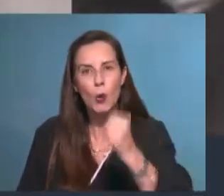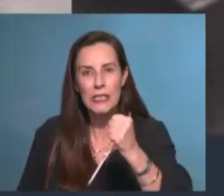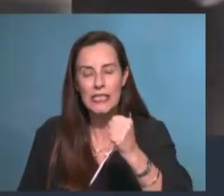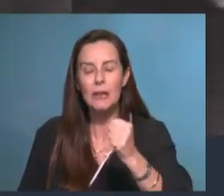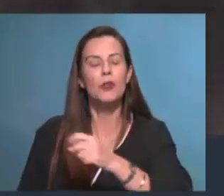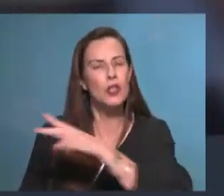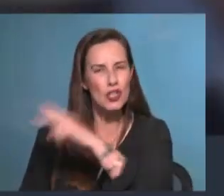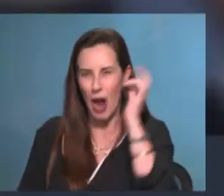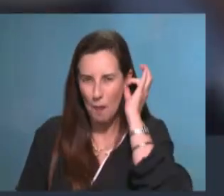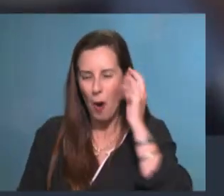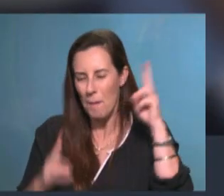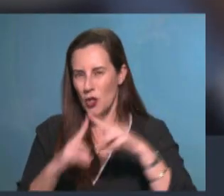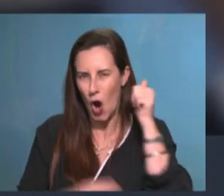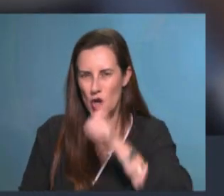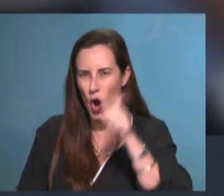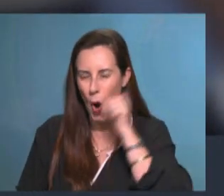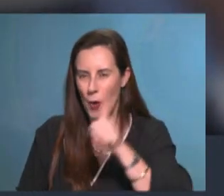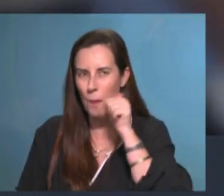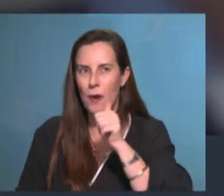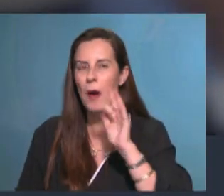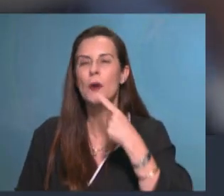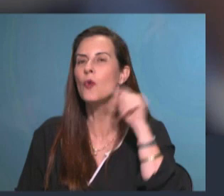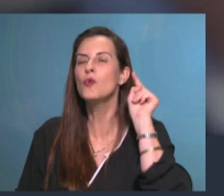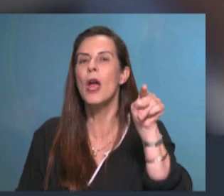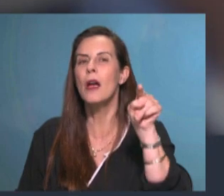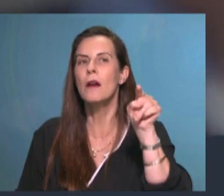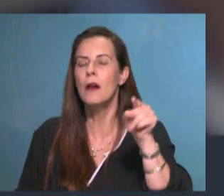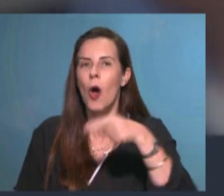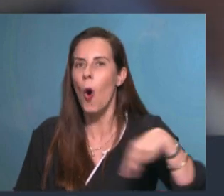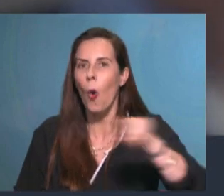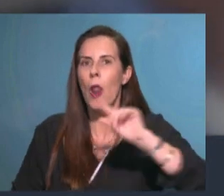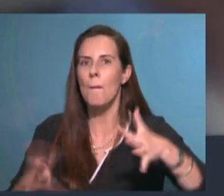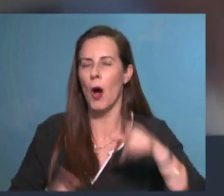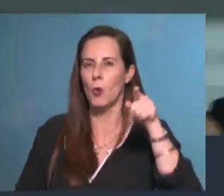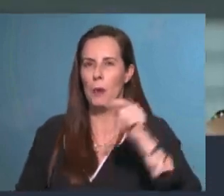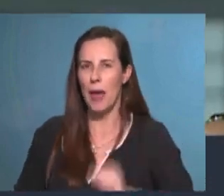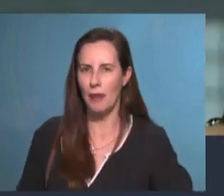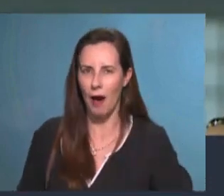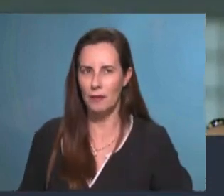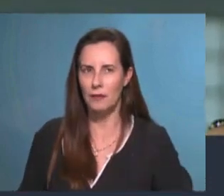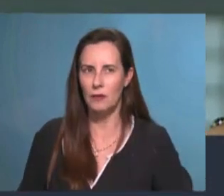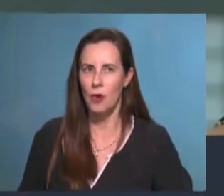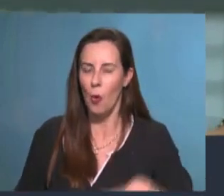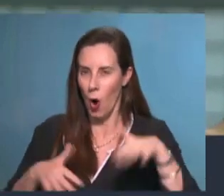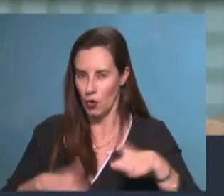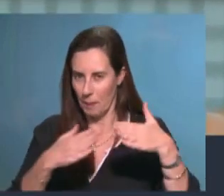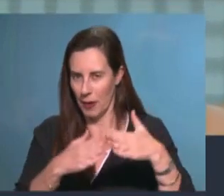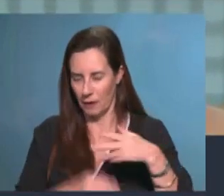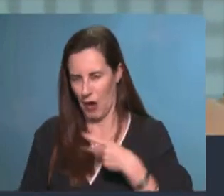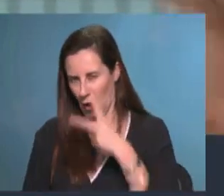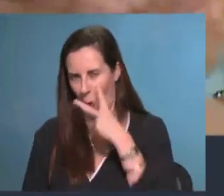בסיס יומיומי. הכינוי שהדביקו לה היה אימת האסירים הביטחוניים. הוא היה יושב בפינה ואתה